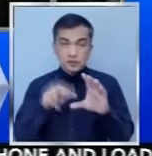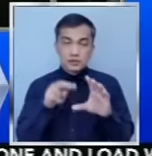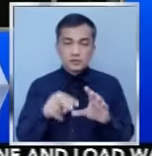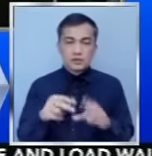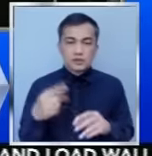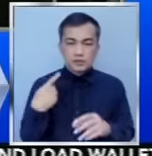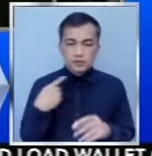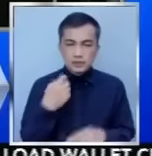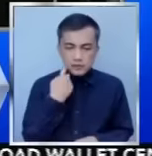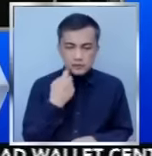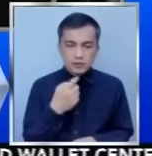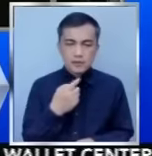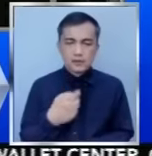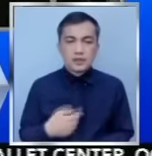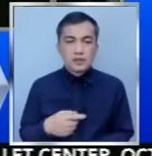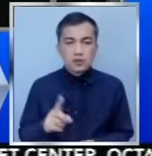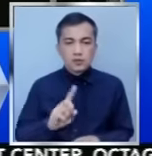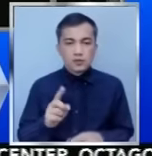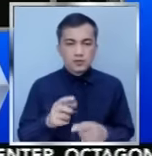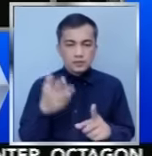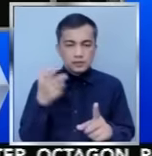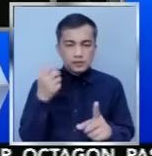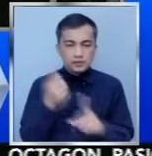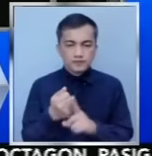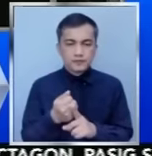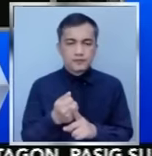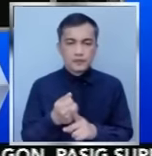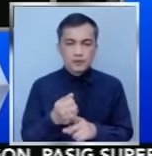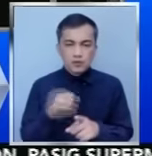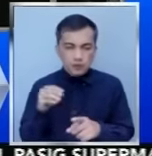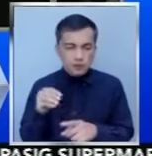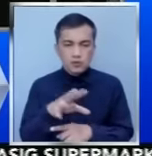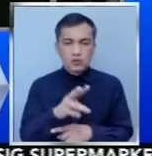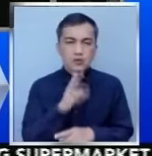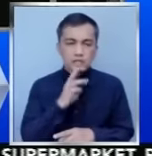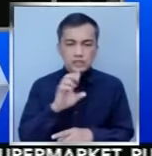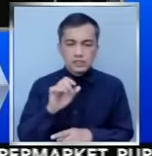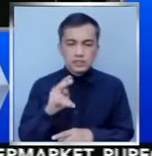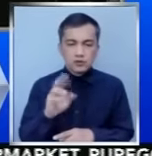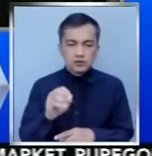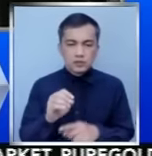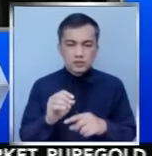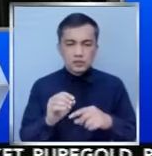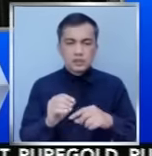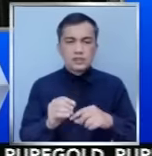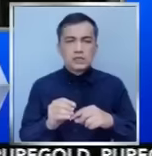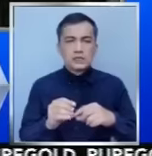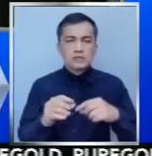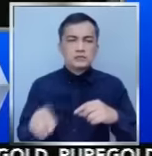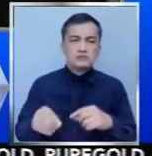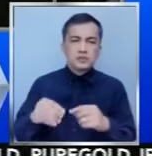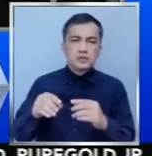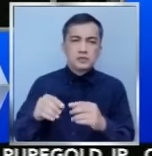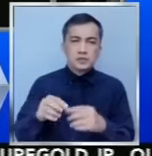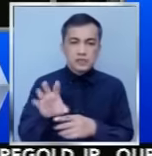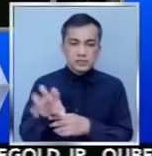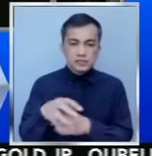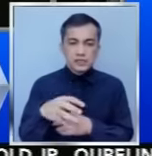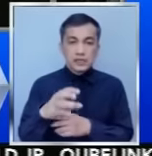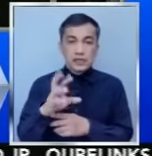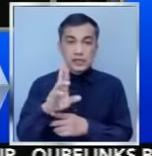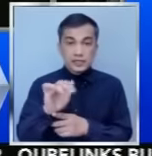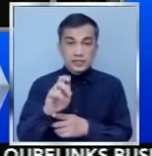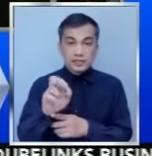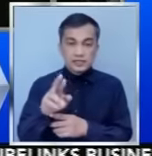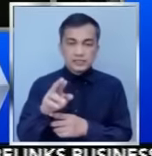kanina kung ano yung naging epekto nung tama ng water Canon nakupe nak cupi yyung radar Evan dahil sa tama nga